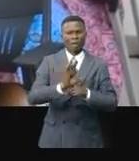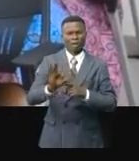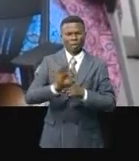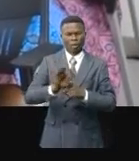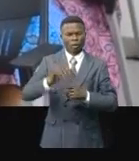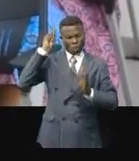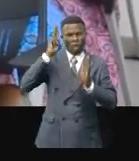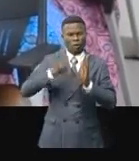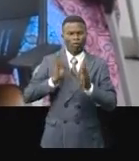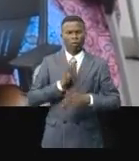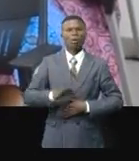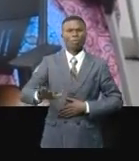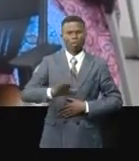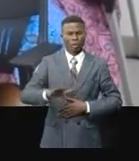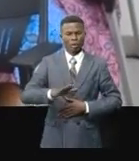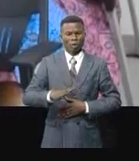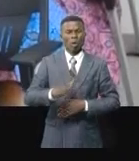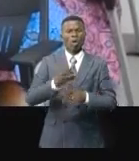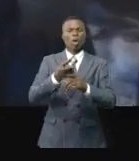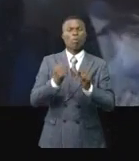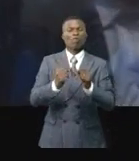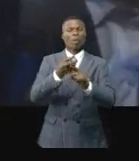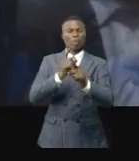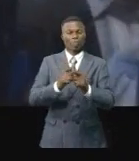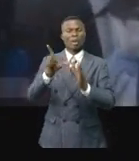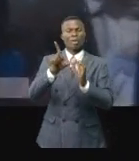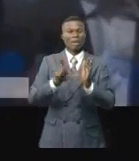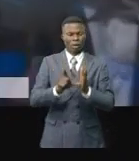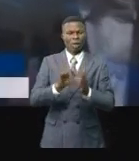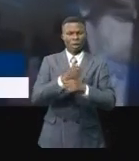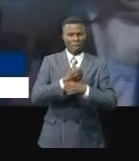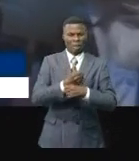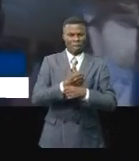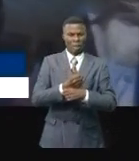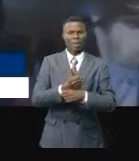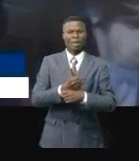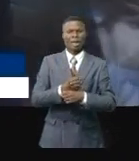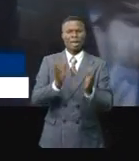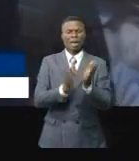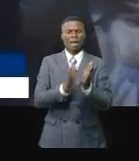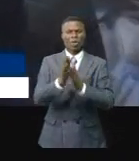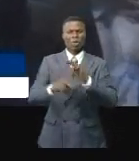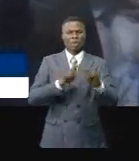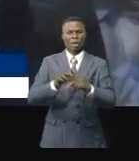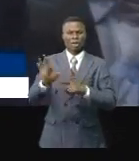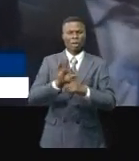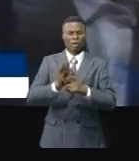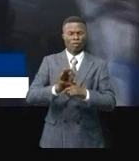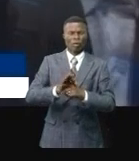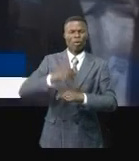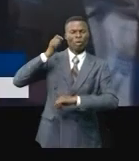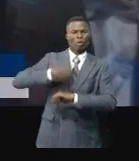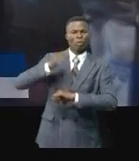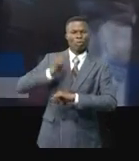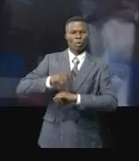de la République, tirant son pouvoir de la loi, a créé Lina Forge, l'Institut national de formation judiciaire,